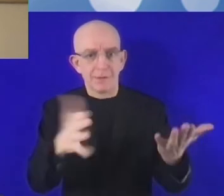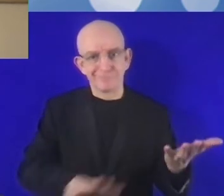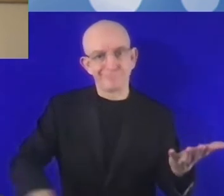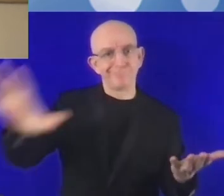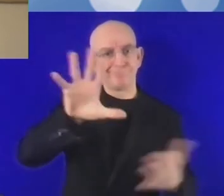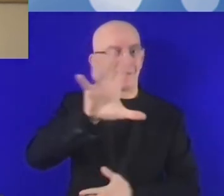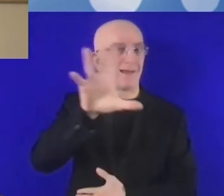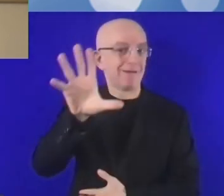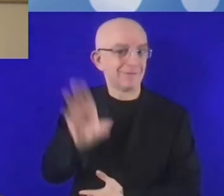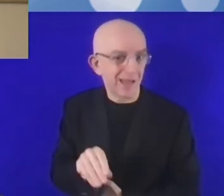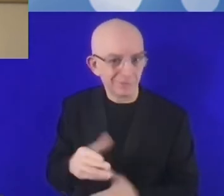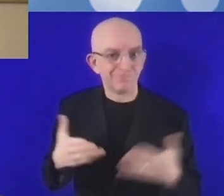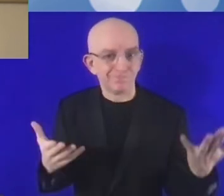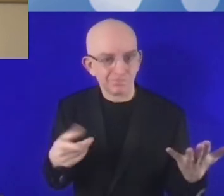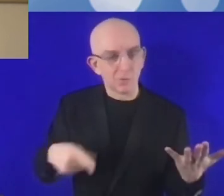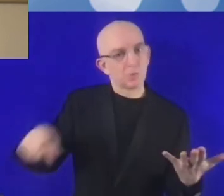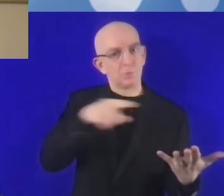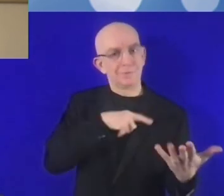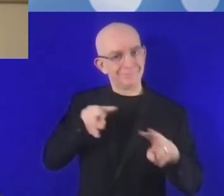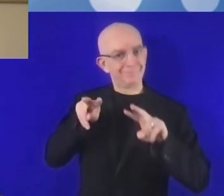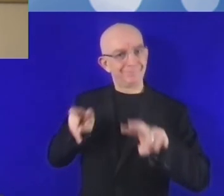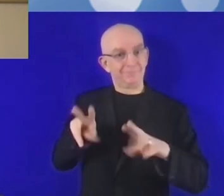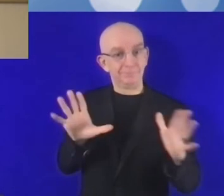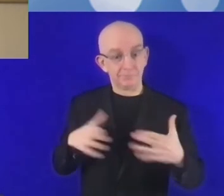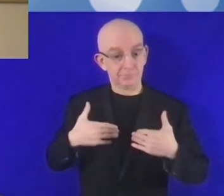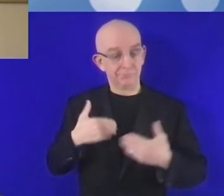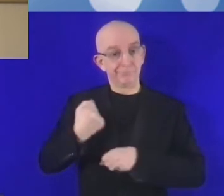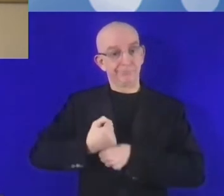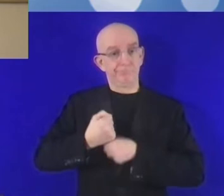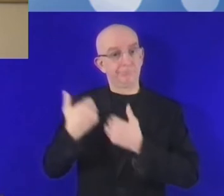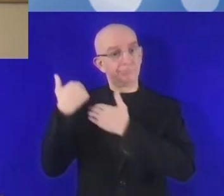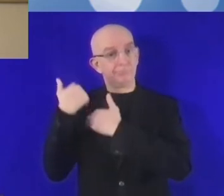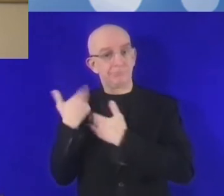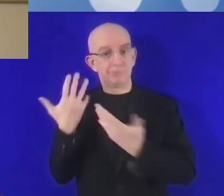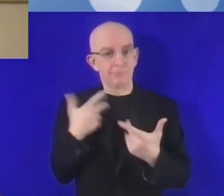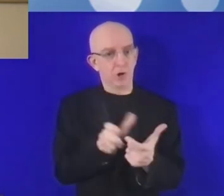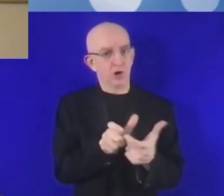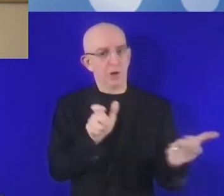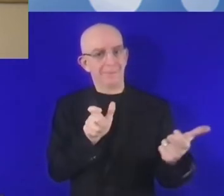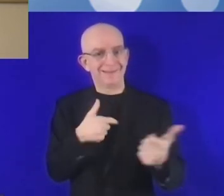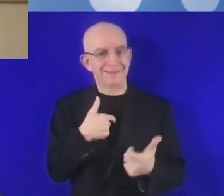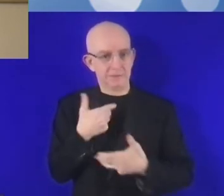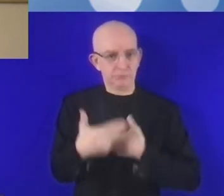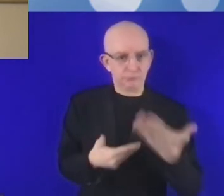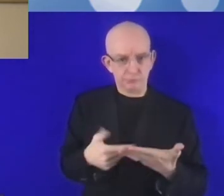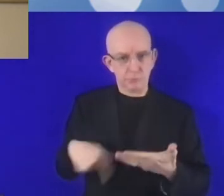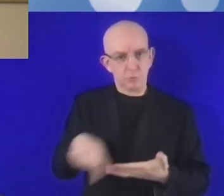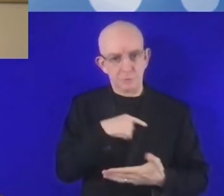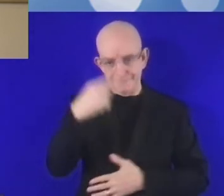montre que les gens utilisent Internet de plus en plus. On le voit aussi en Afrique sur nos marchés où nous sommes présents.